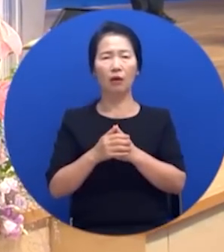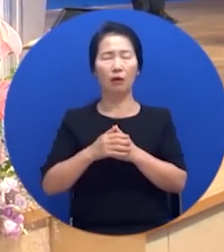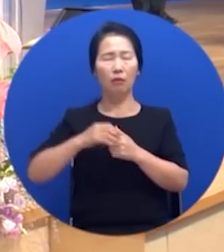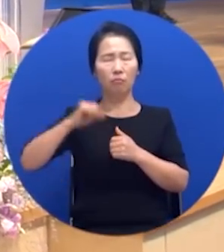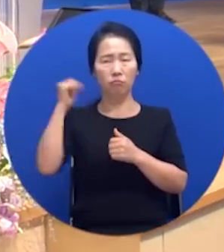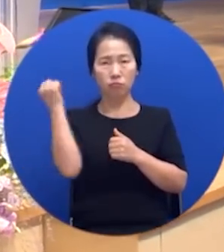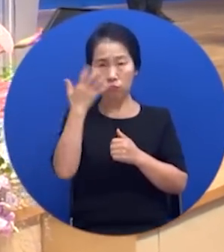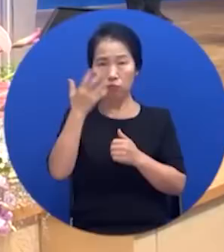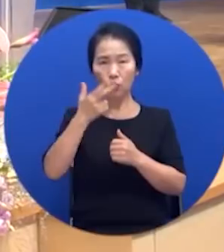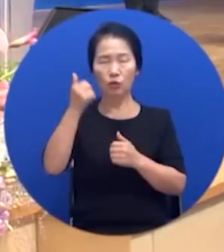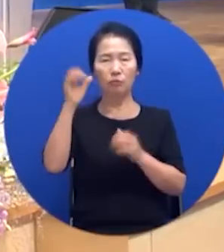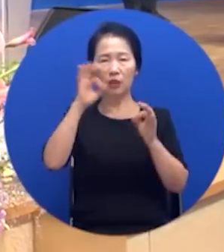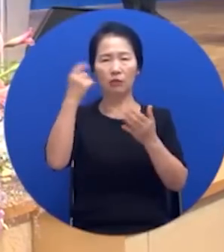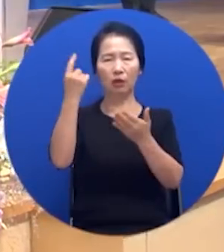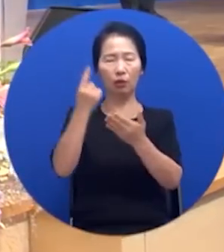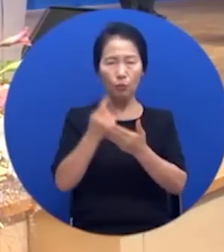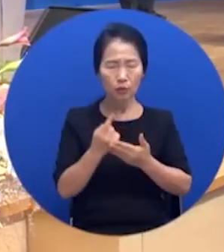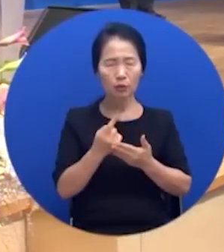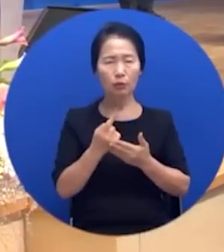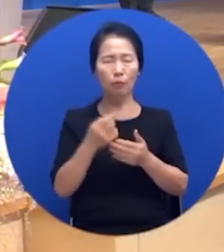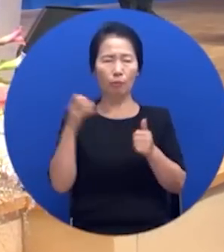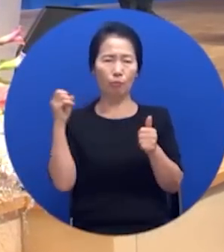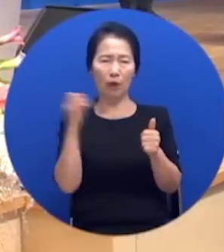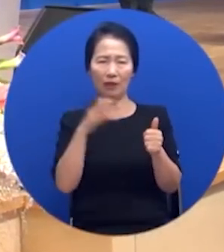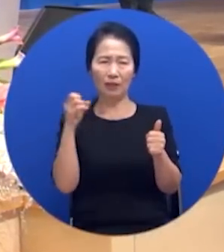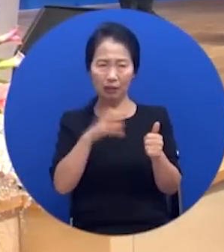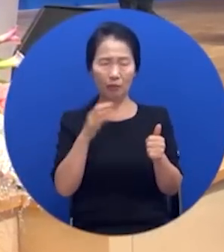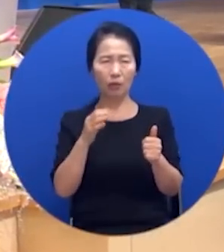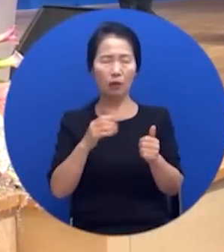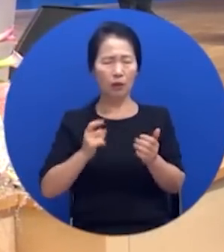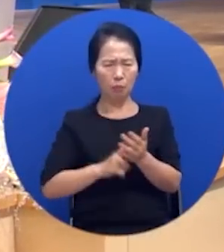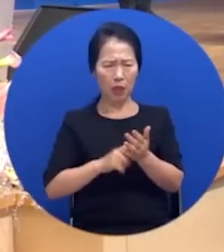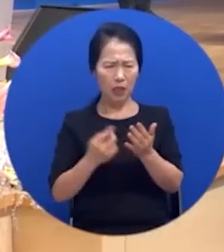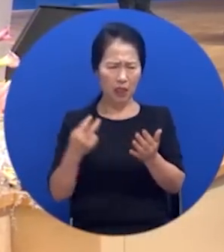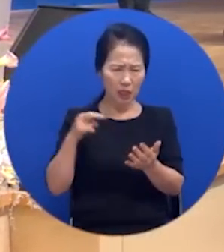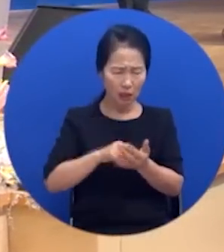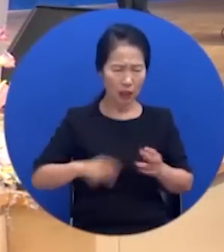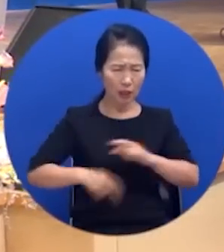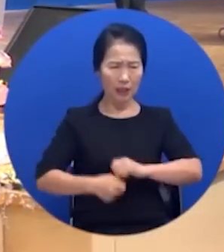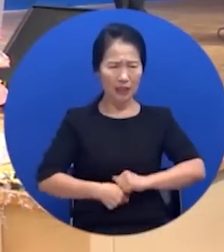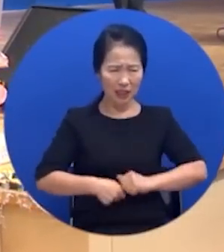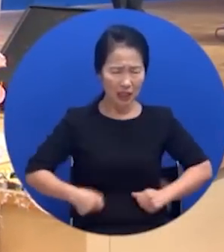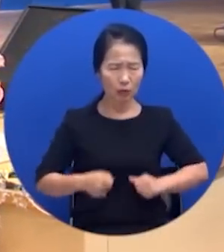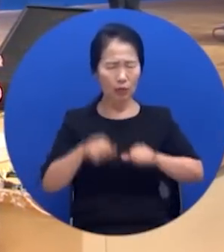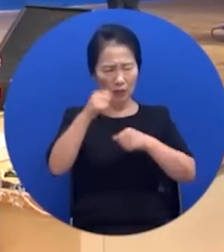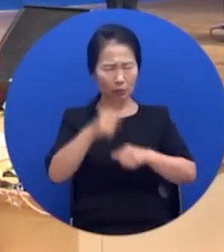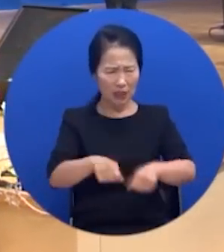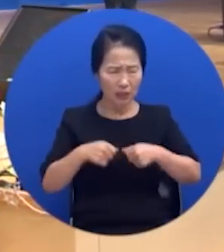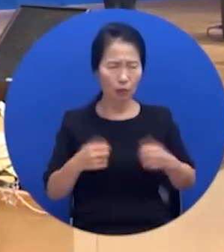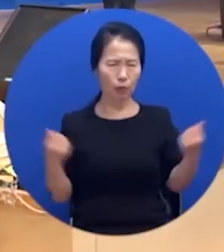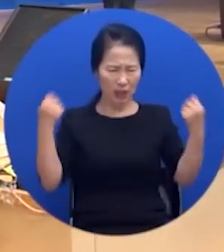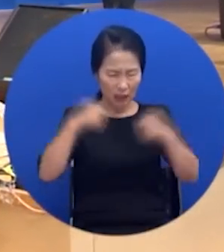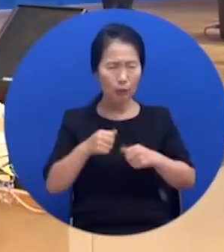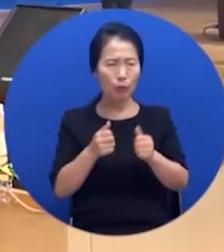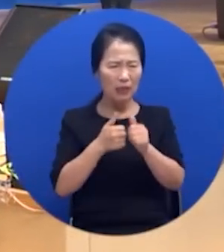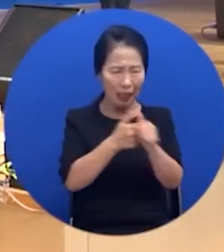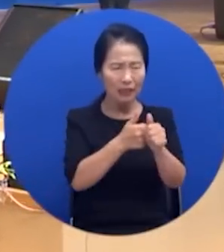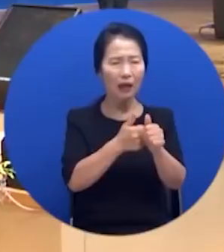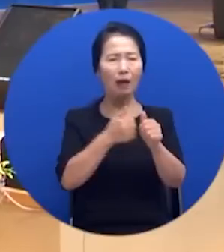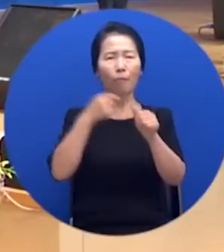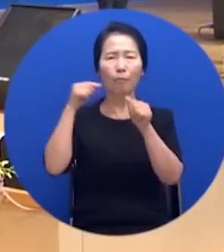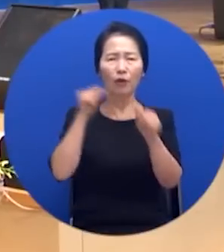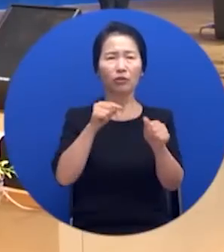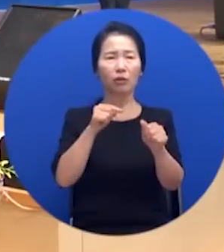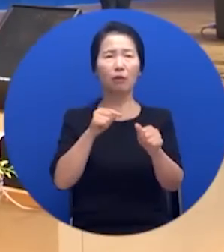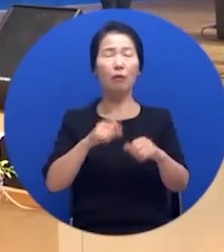주님은 말씀이 들리는 은혜를 주셨습니다. 그래서 급히 일어나라, 띠를 띠고 신을 신어라, 겉옷을 입고 따라오라의 명령을